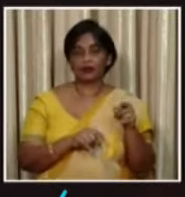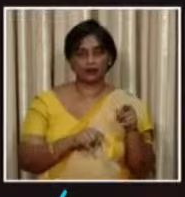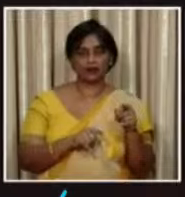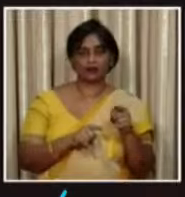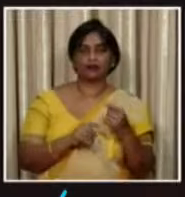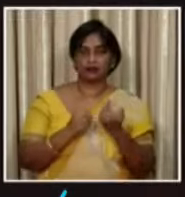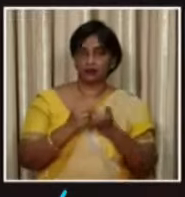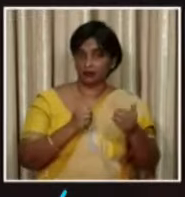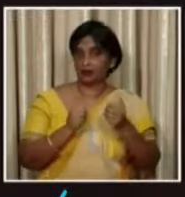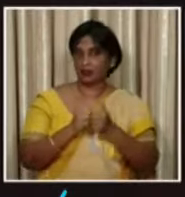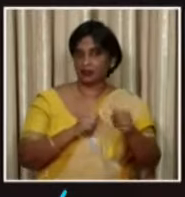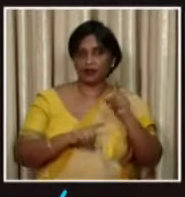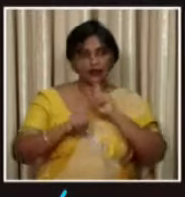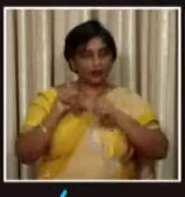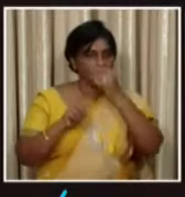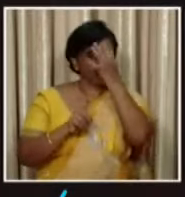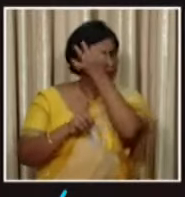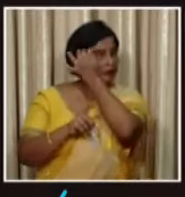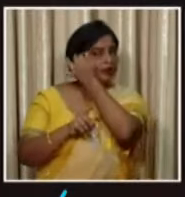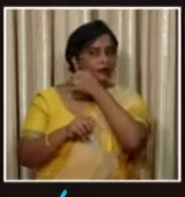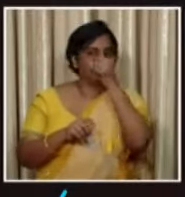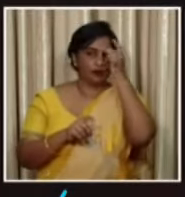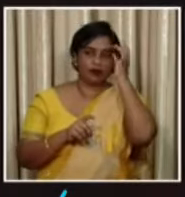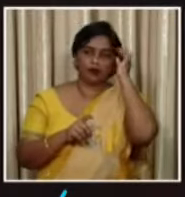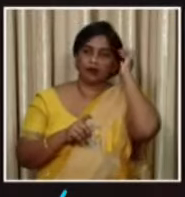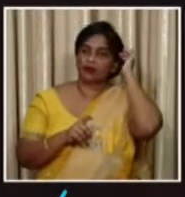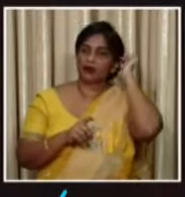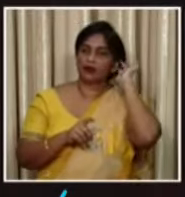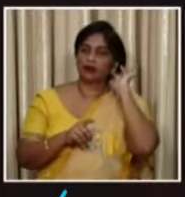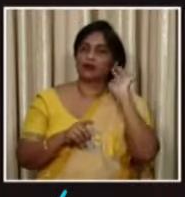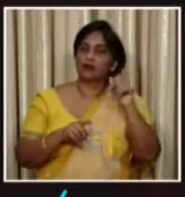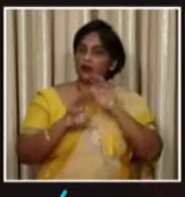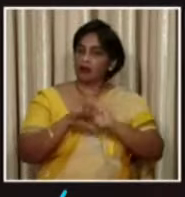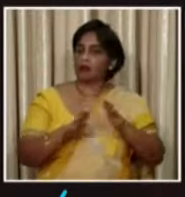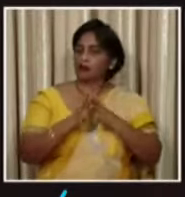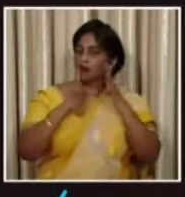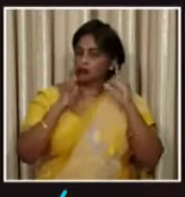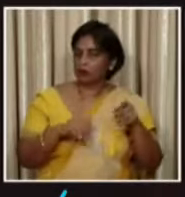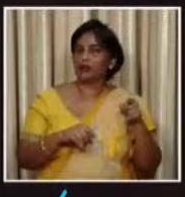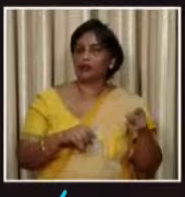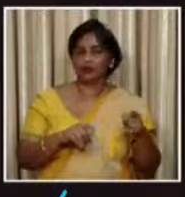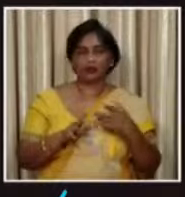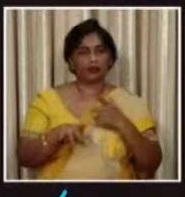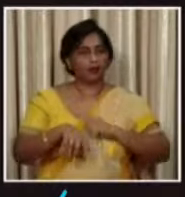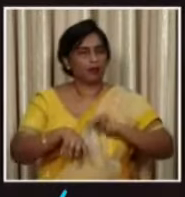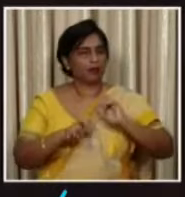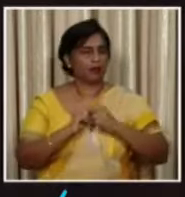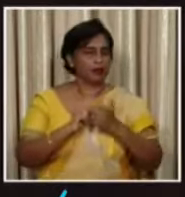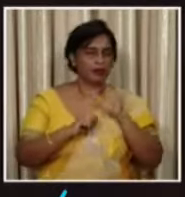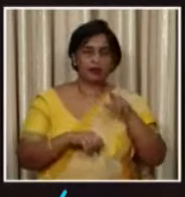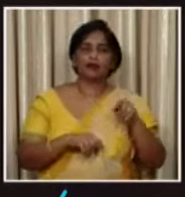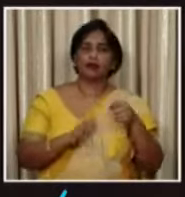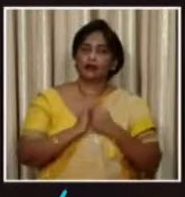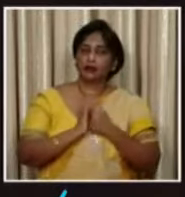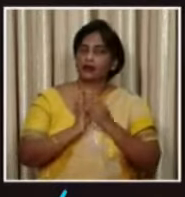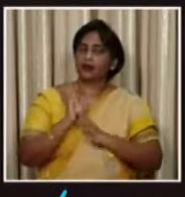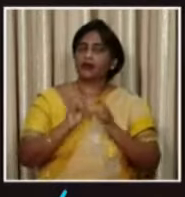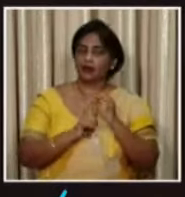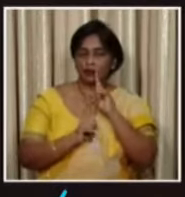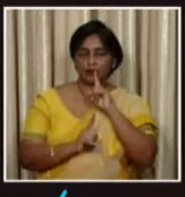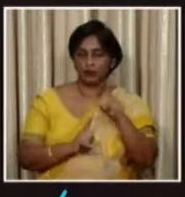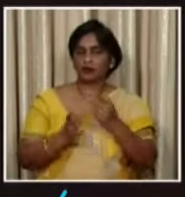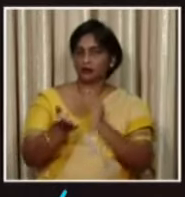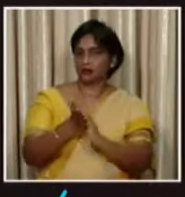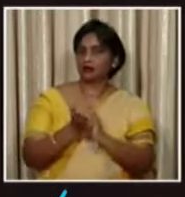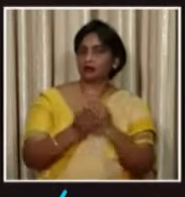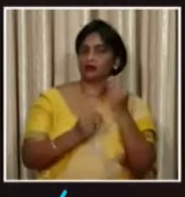අගයීමක් කරන්න දැන්ටමත් සාකච්ඡා කරලා තියෙනවා ඒ වගේම එවැනි දරුව විශාල ප්‍රමාණයක් ආපදාවට ලක් වෙලා තියෙනවා ගරු ඇමතිතුමා කිව්වා යම්